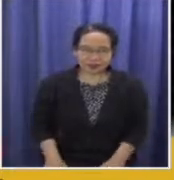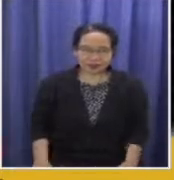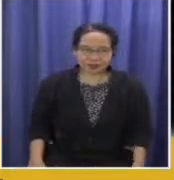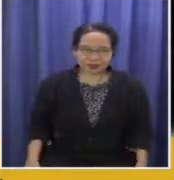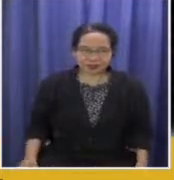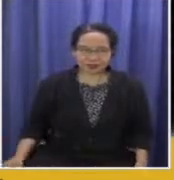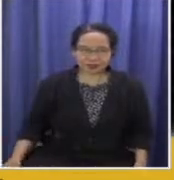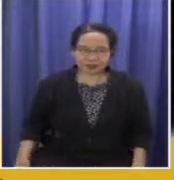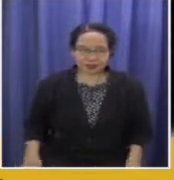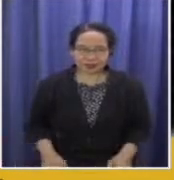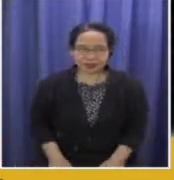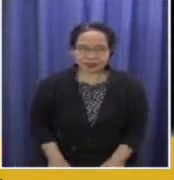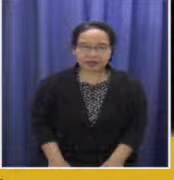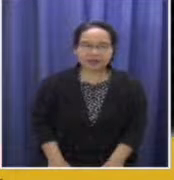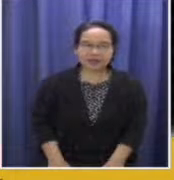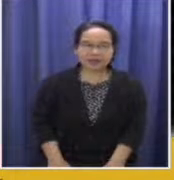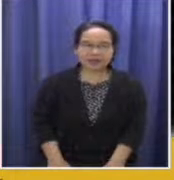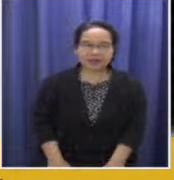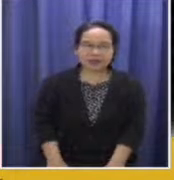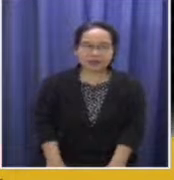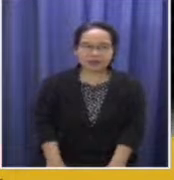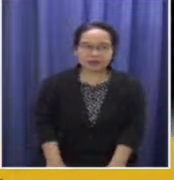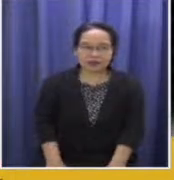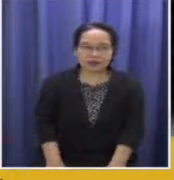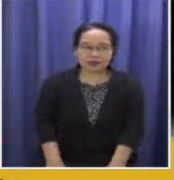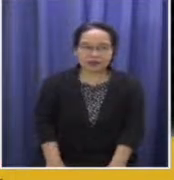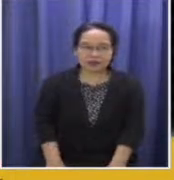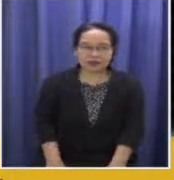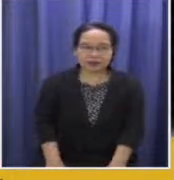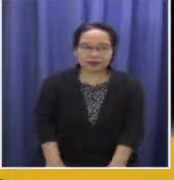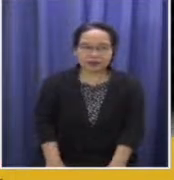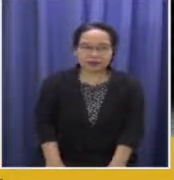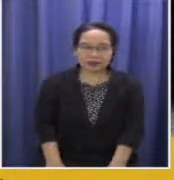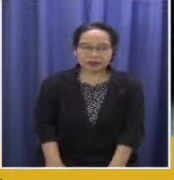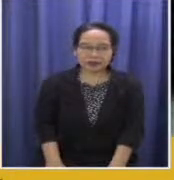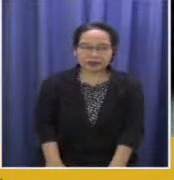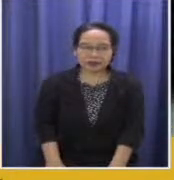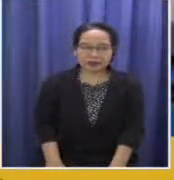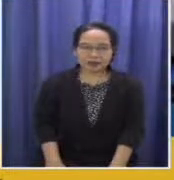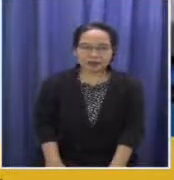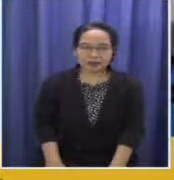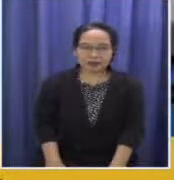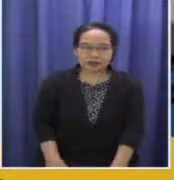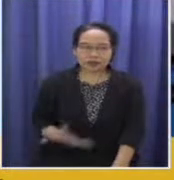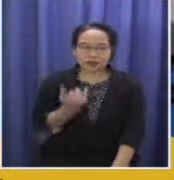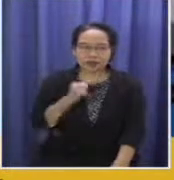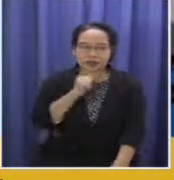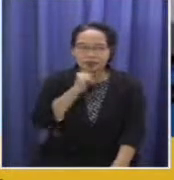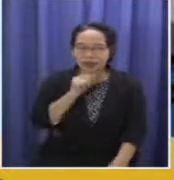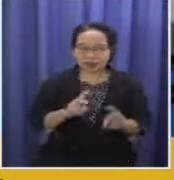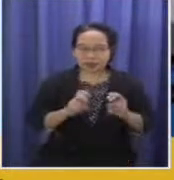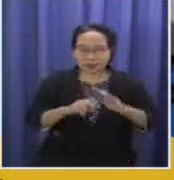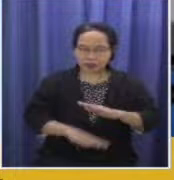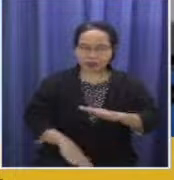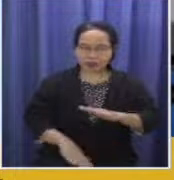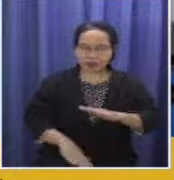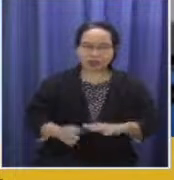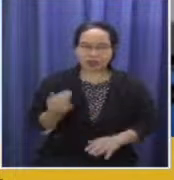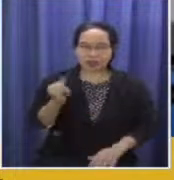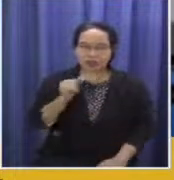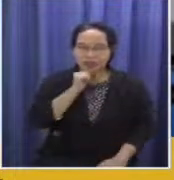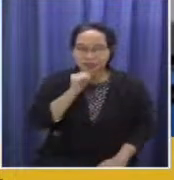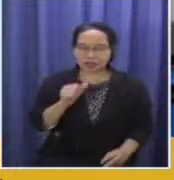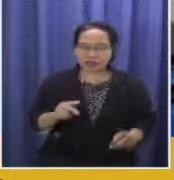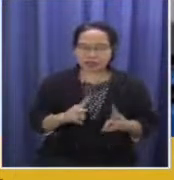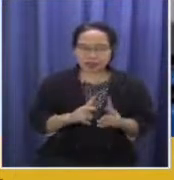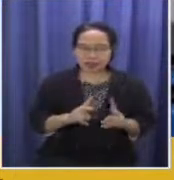गरेका मानव शरीर 100% मानिस हो भनेर भन्न सक्छ? They are not even born. तिनीहरू